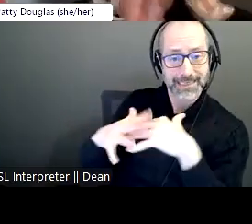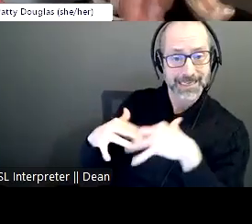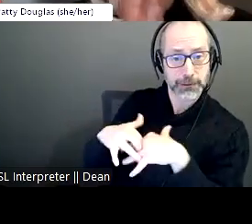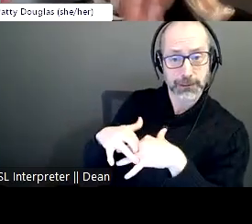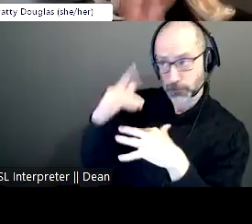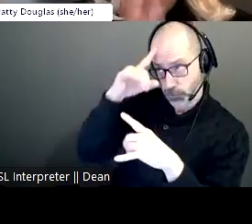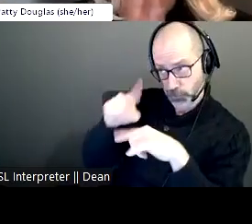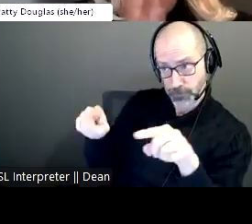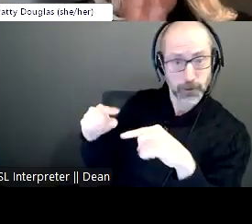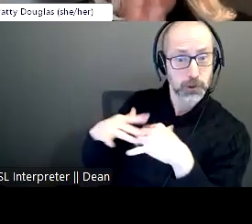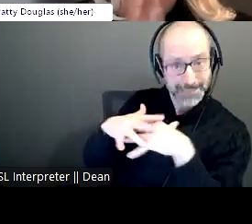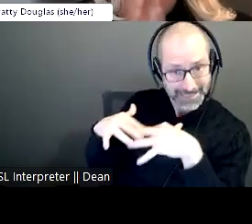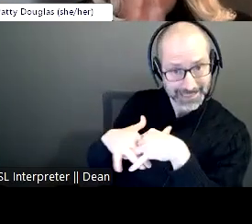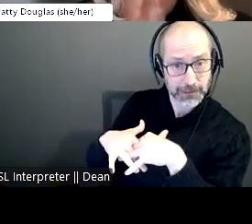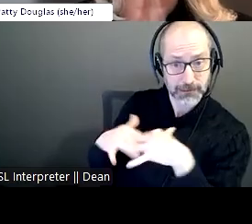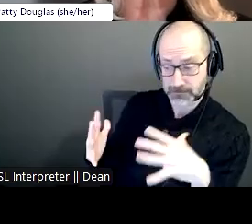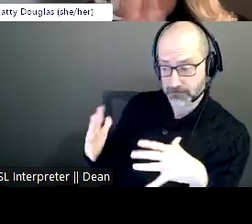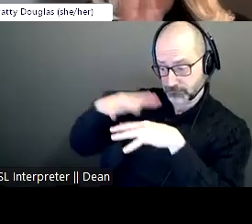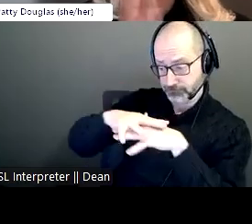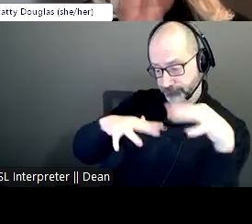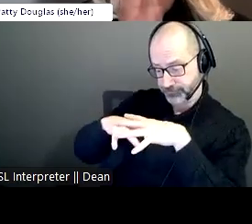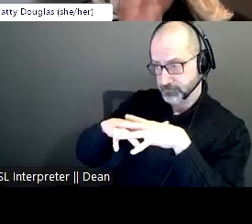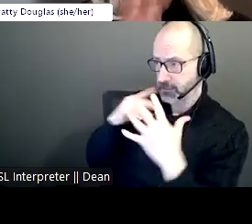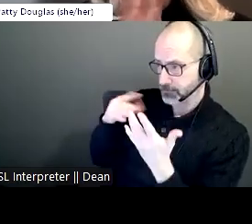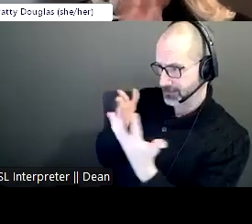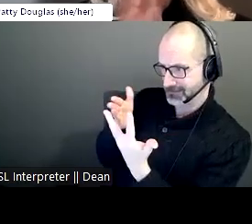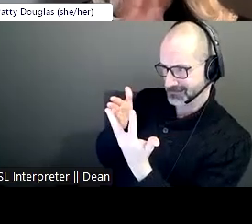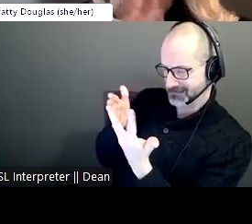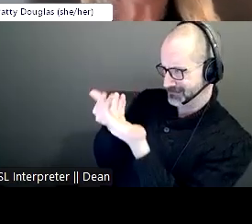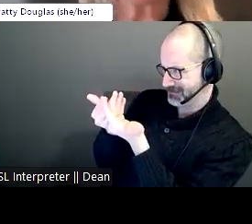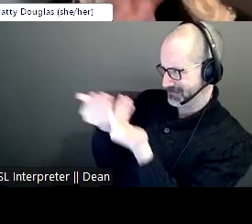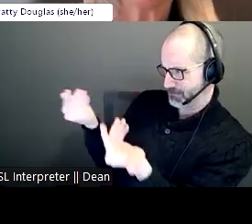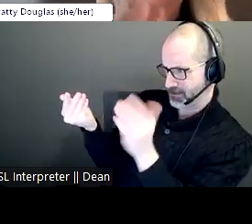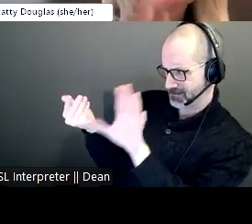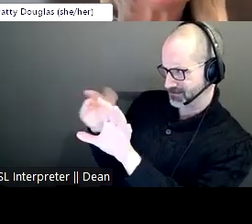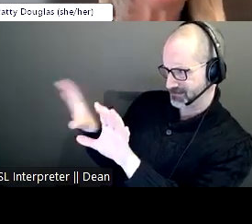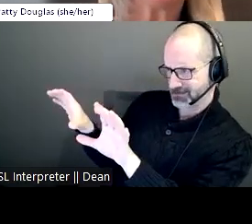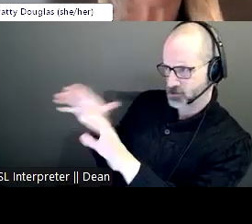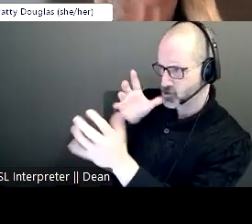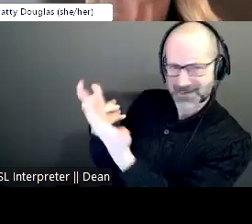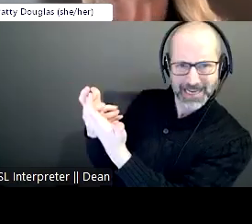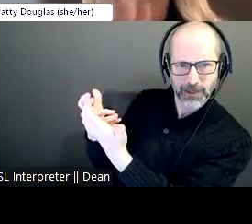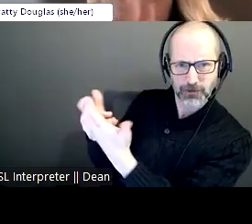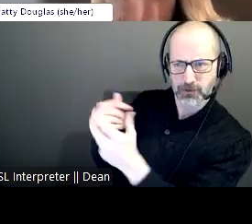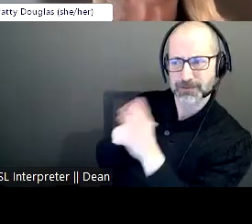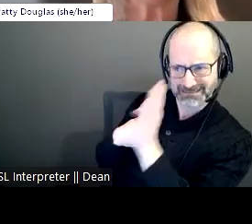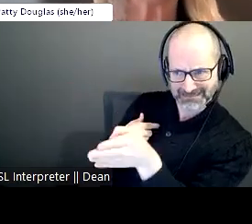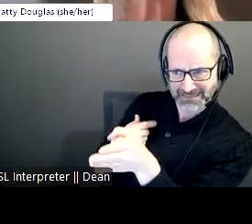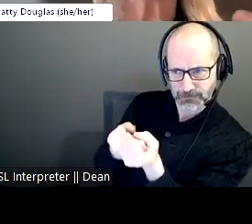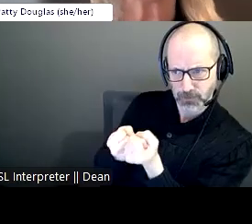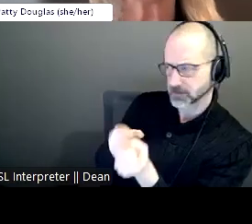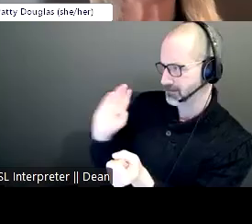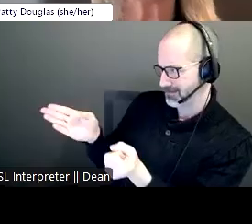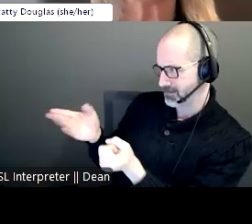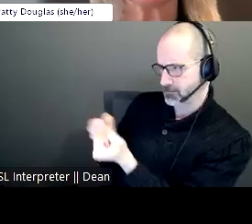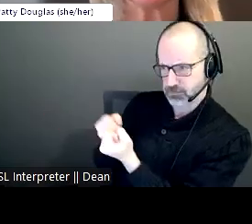autochtone et neurodivergent, c'est séparé dans les systèmes plutôt que d'être réunis ensemble. Mais les bonnes nouvelles,